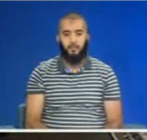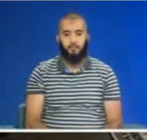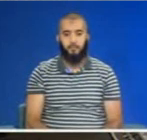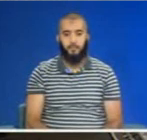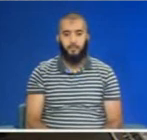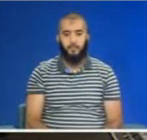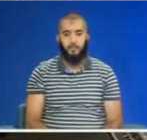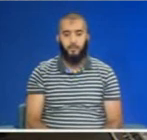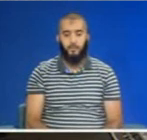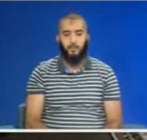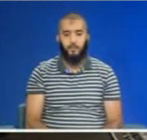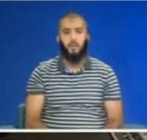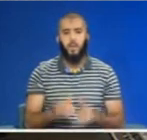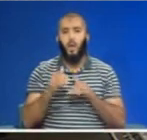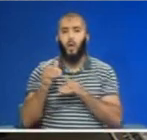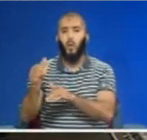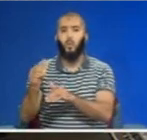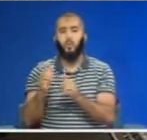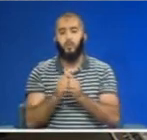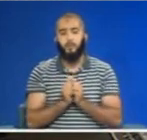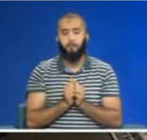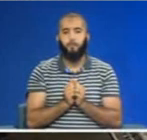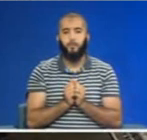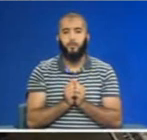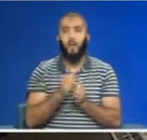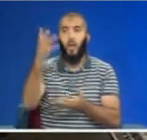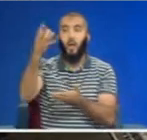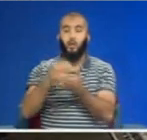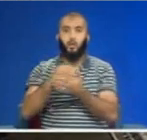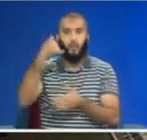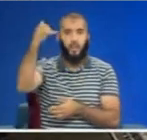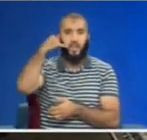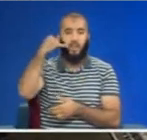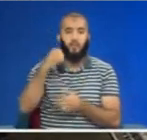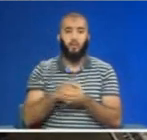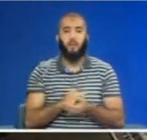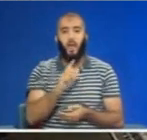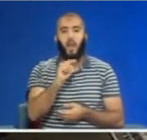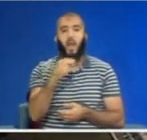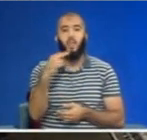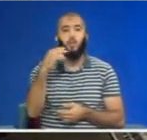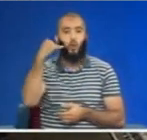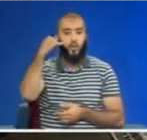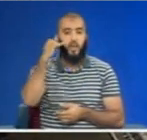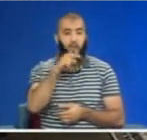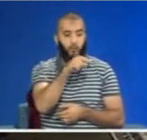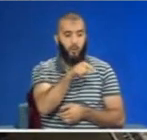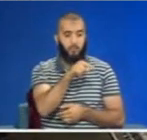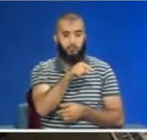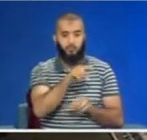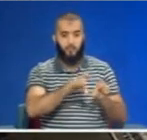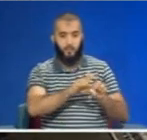اذا نتواصل دائما مع المتصلين والمتصلات على الارقام الظاهرة ادنى الشاشة